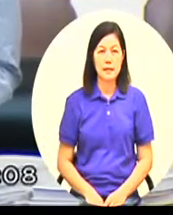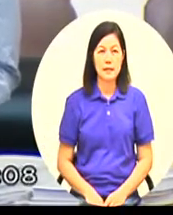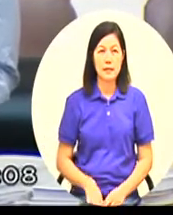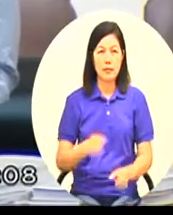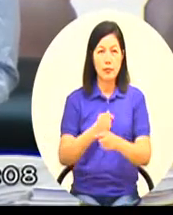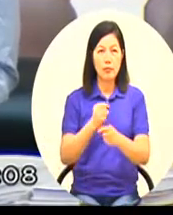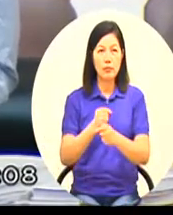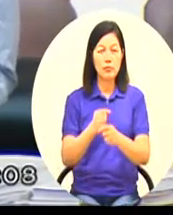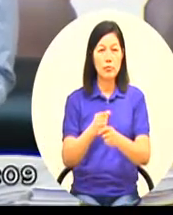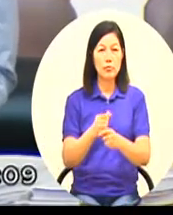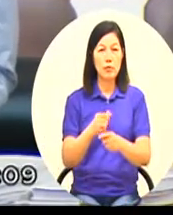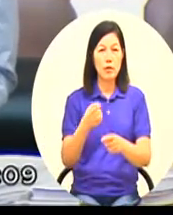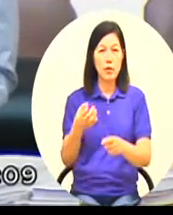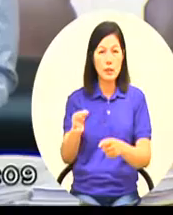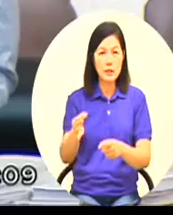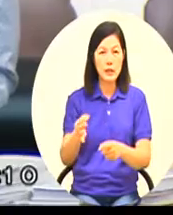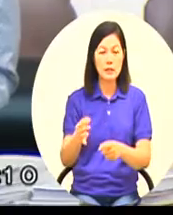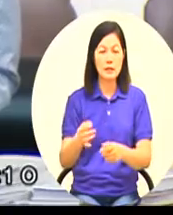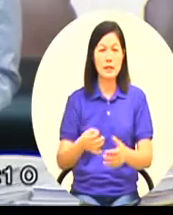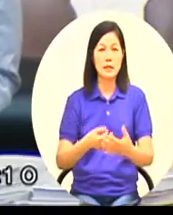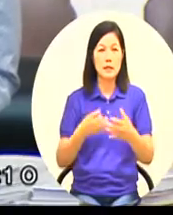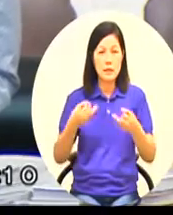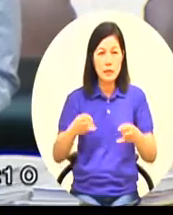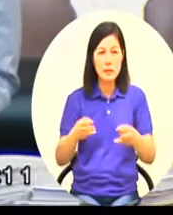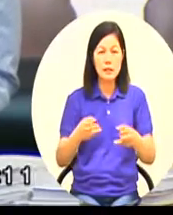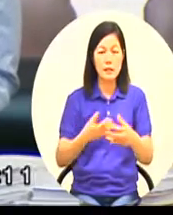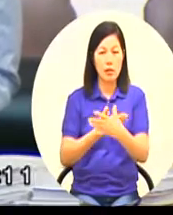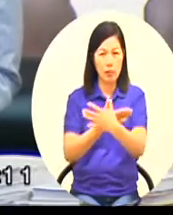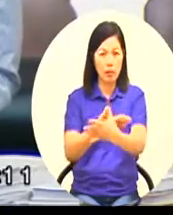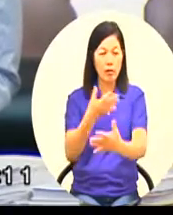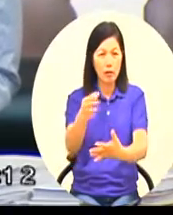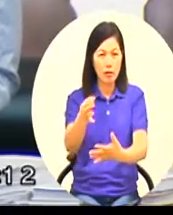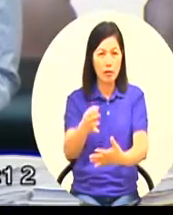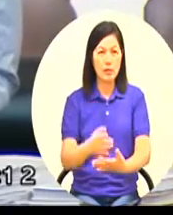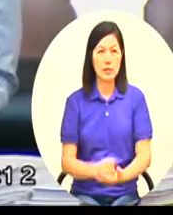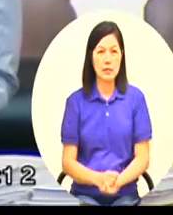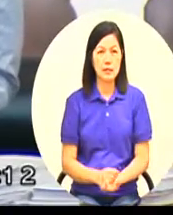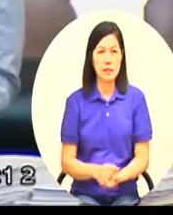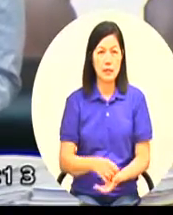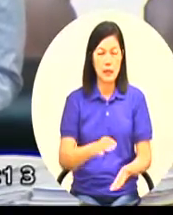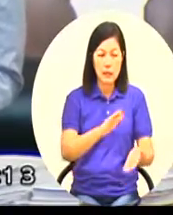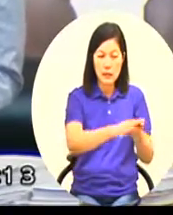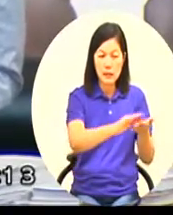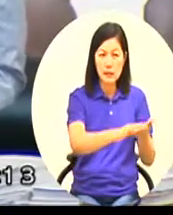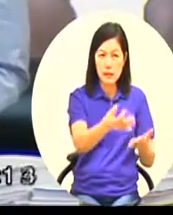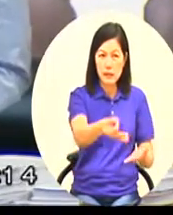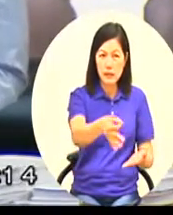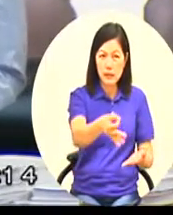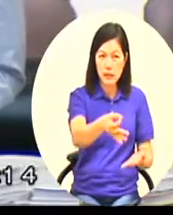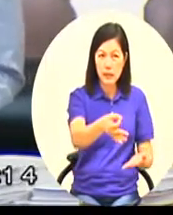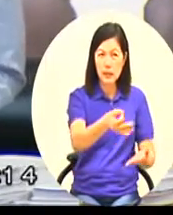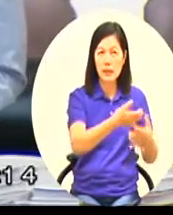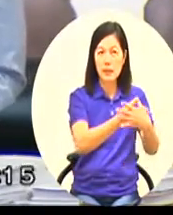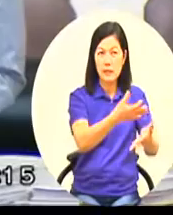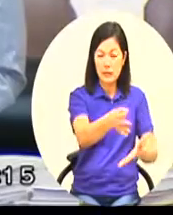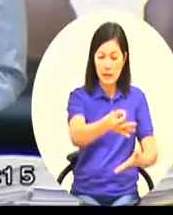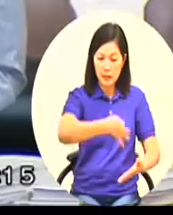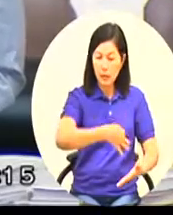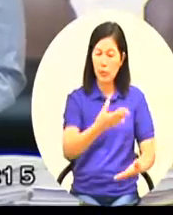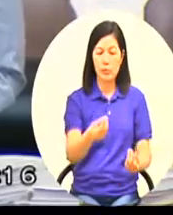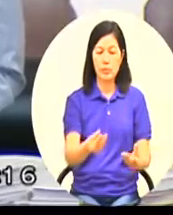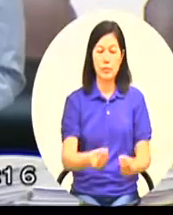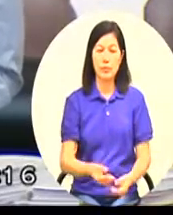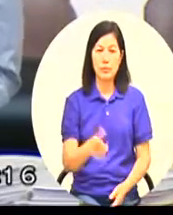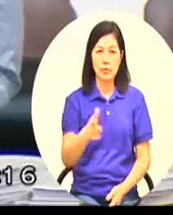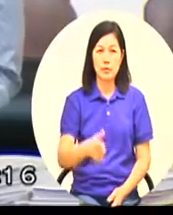焚化炉的绩效奖金，他们并不是领我们的所谓的清洁奖金。那我想要跟我们